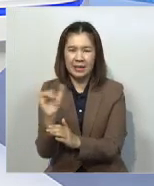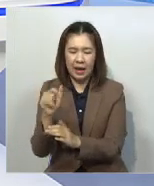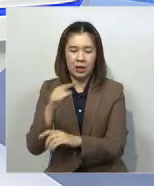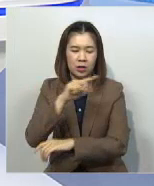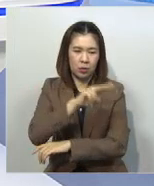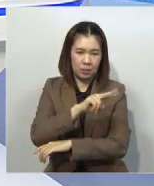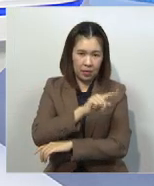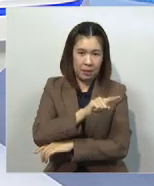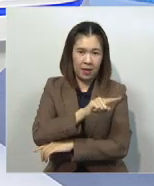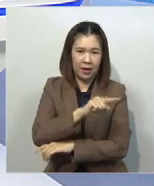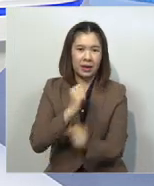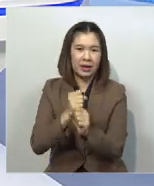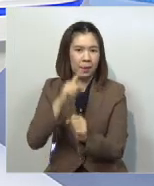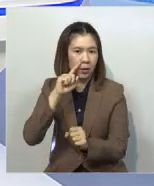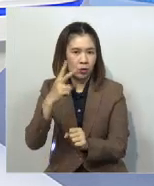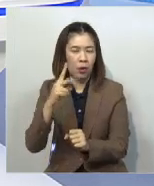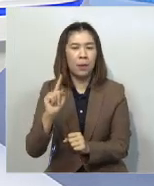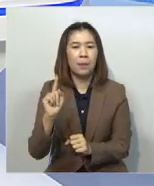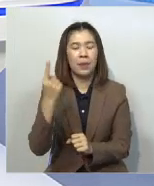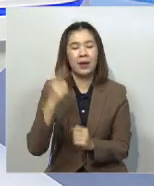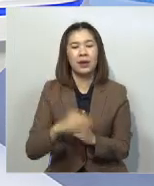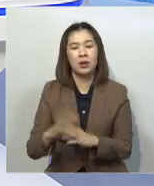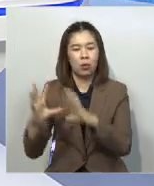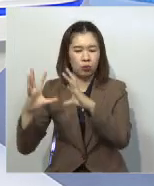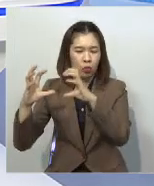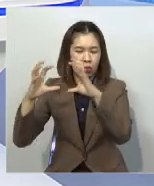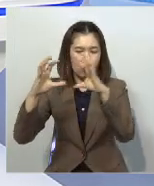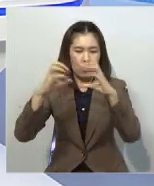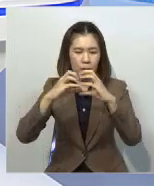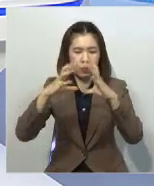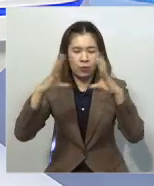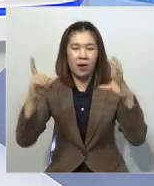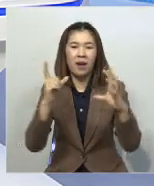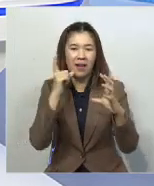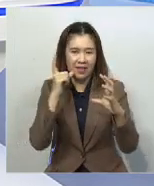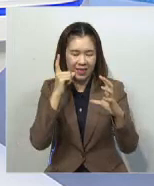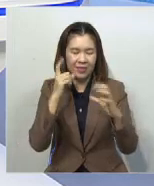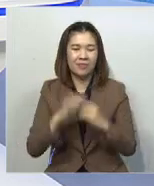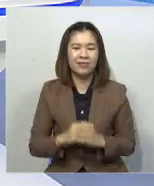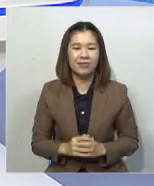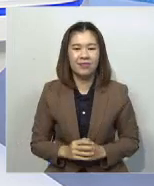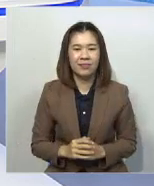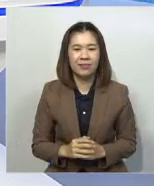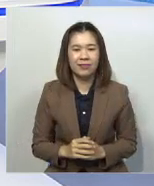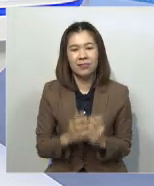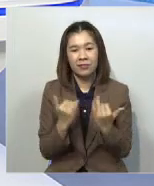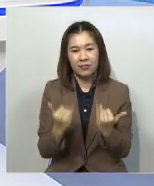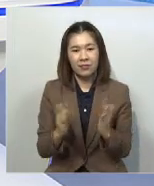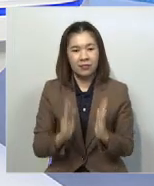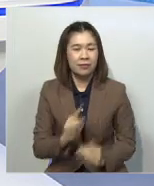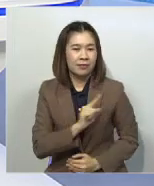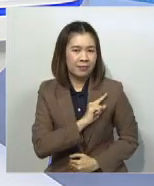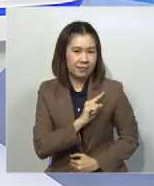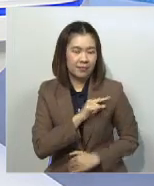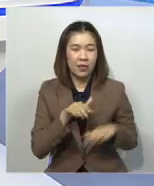ามีเมฆก่อตัวมากแล้วก็จะไปเลี้ยงให้อ้วนเพื่อที่จะทำให้มีฝนตกลงมาตามขั้นตอนของฝนหลวงนะคะ ใช่ค่ะอย่างตอนนี้เนี่ยมีเจ้าหน้าที่ที่